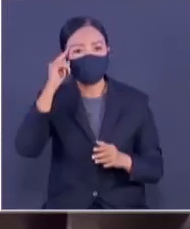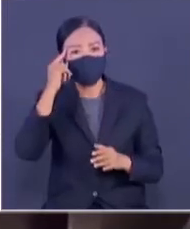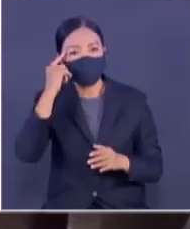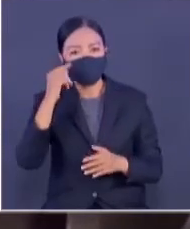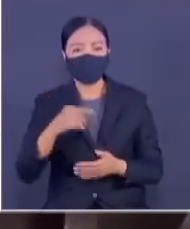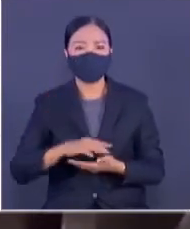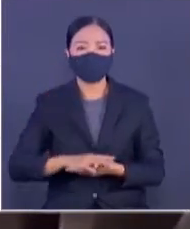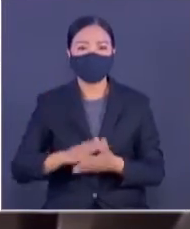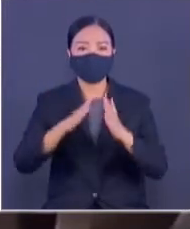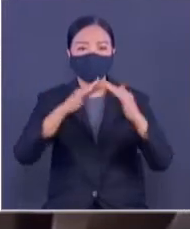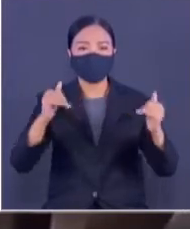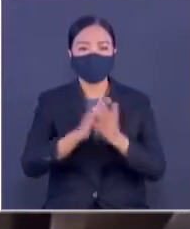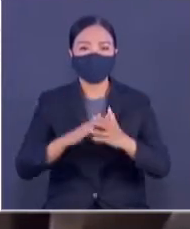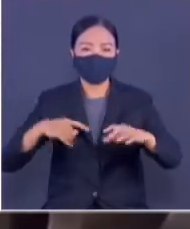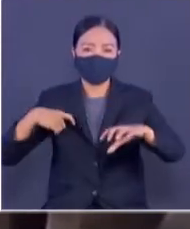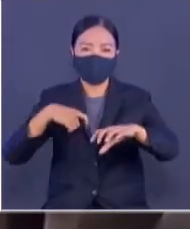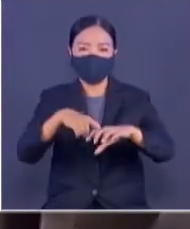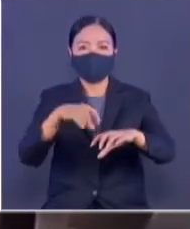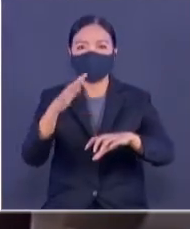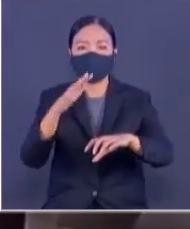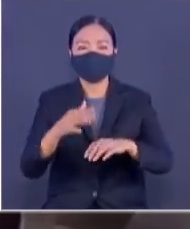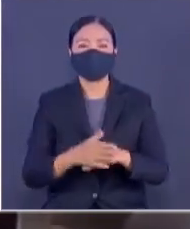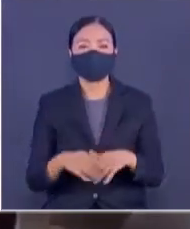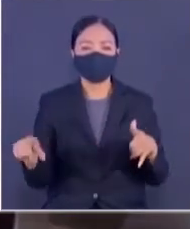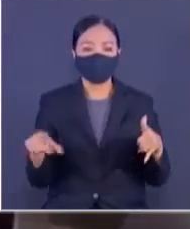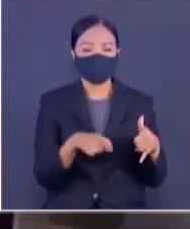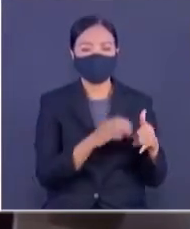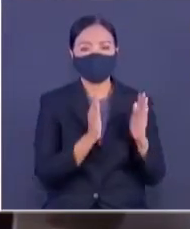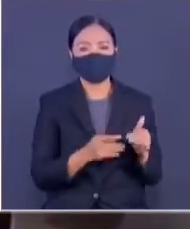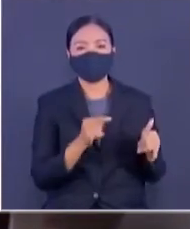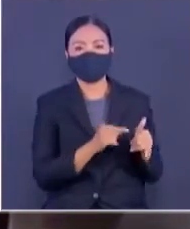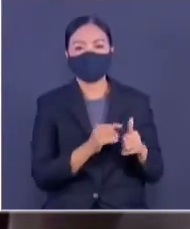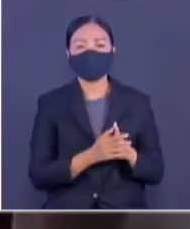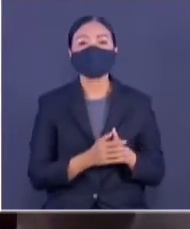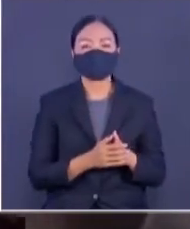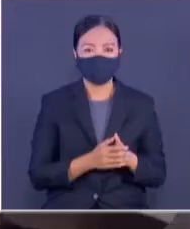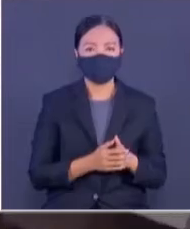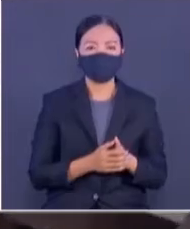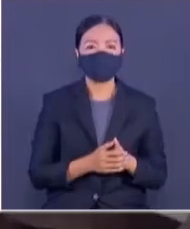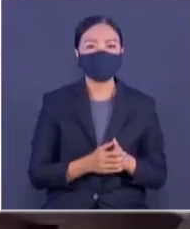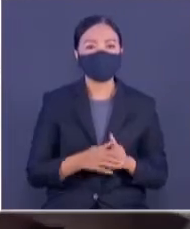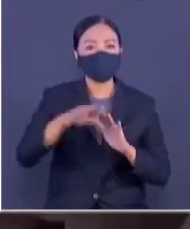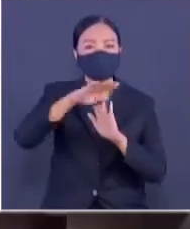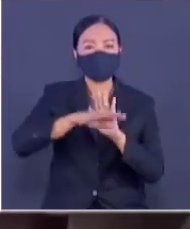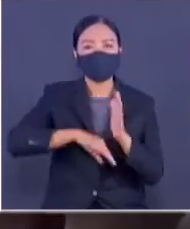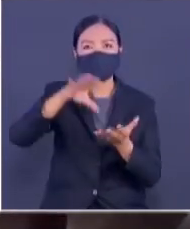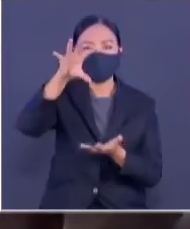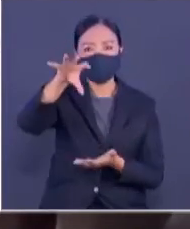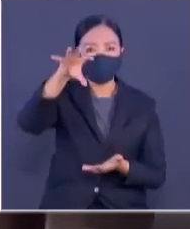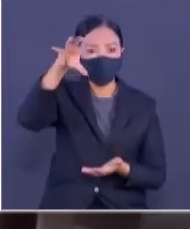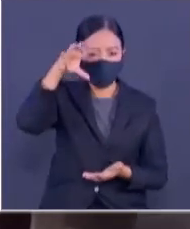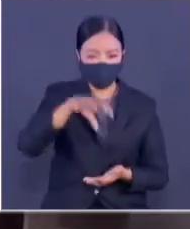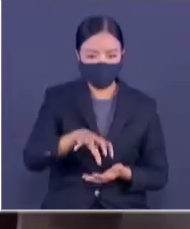ไปเป็นบัญชีเขาไม่ใช่บัญชีเรา โอเคละ มันก็ข้อความเราทั้งหมดน่ะ ตามประชาสัมพันธ์ของเราเนี่ยไปโพ